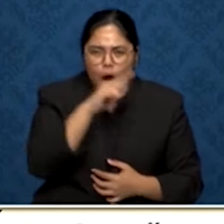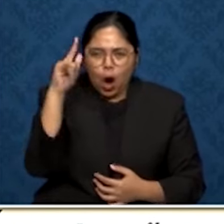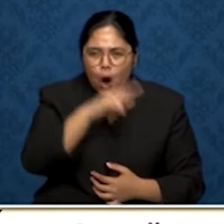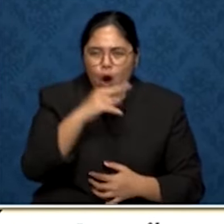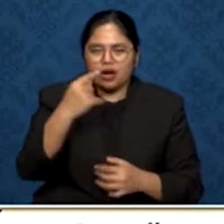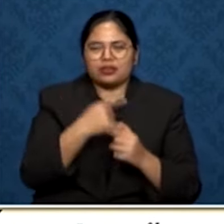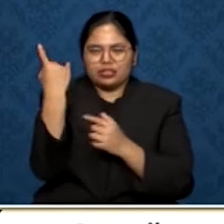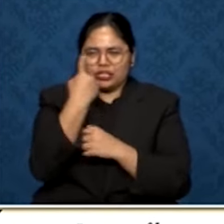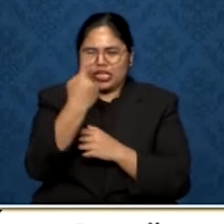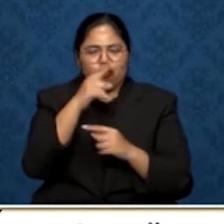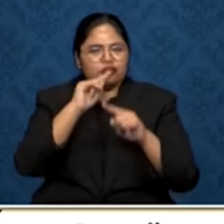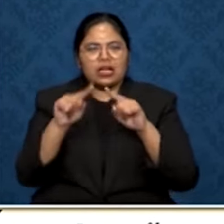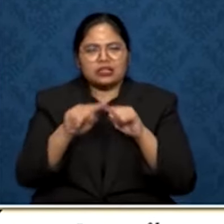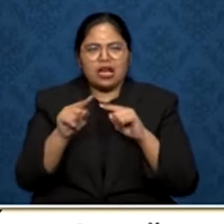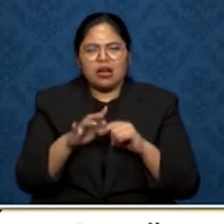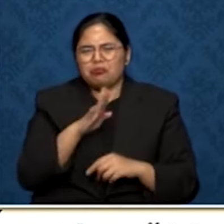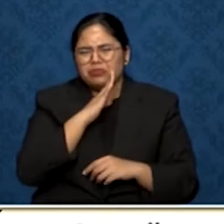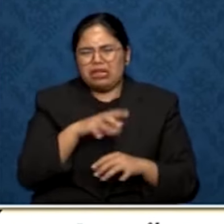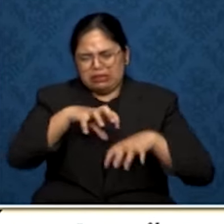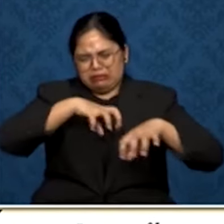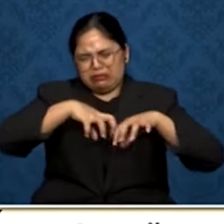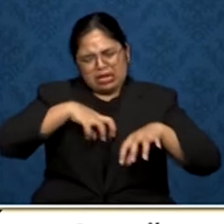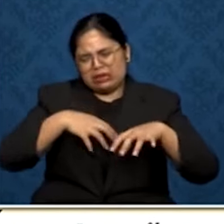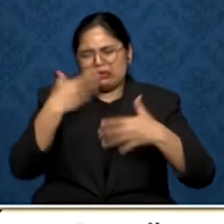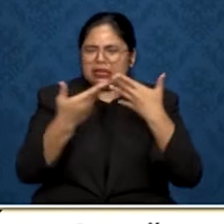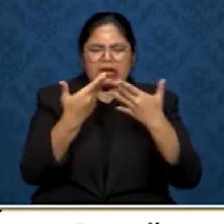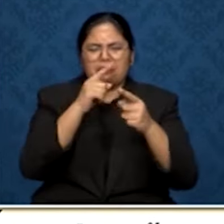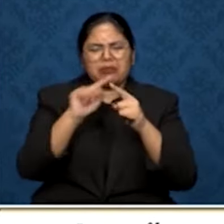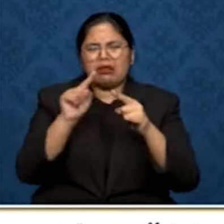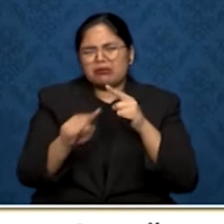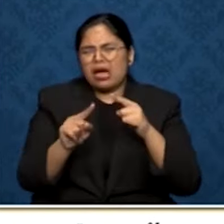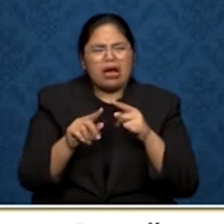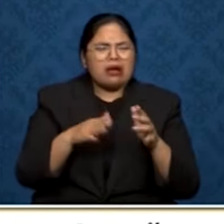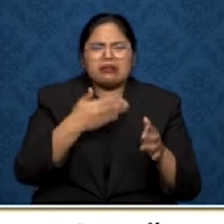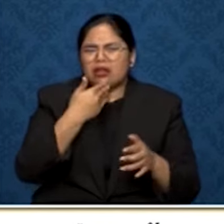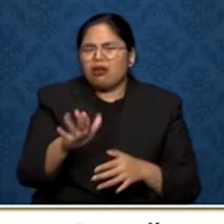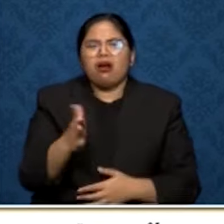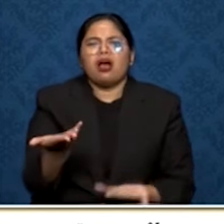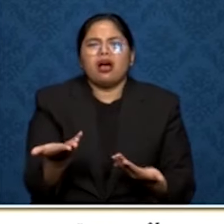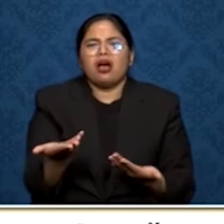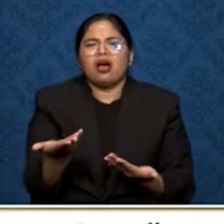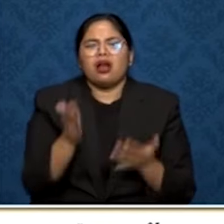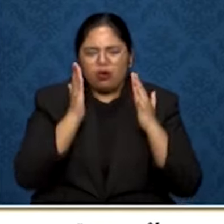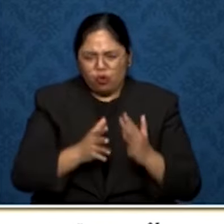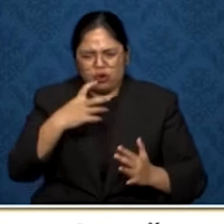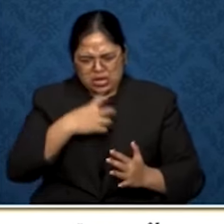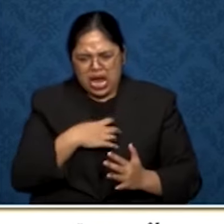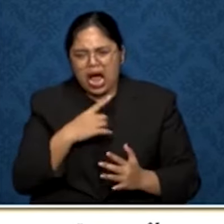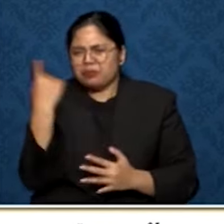ut 1 หมื่น lotsupทุกวันนะครัอัี้คือครจะมาครับดีมานมเกิดขึ้นจริหอเป๋าครั